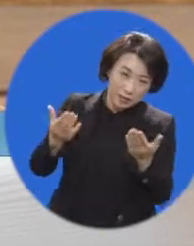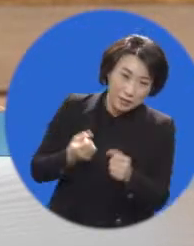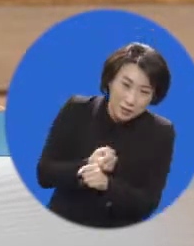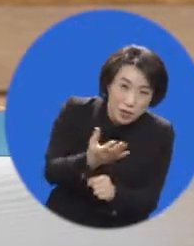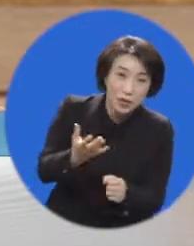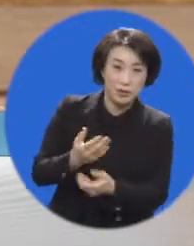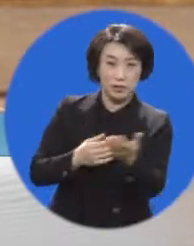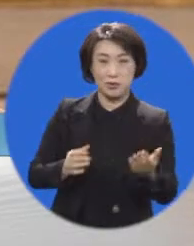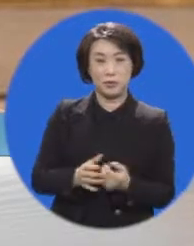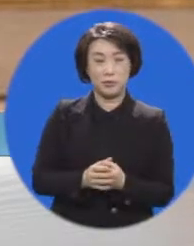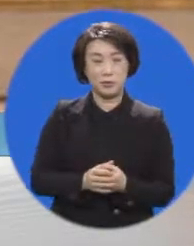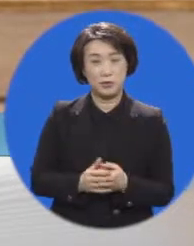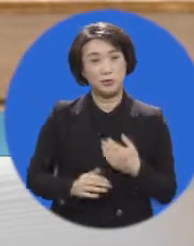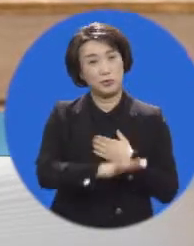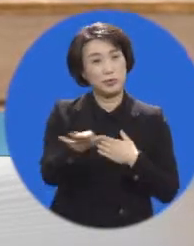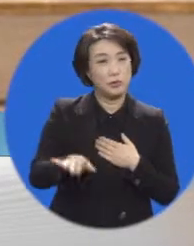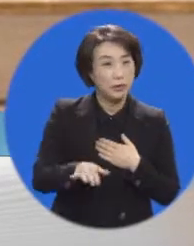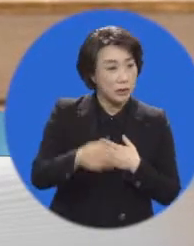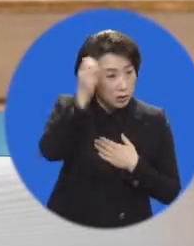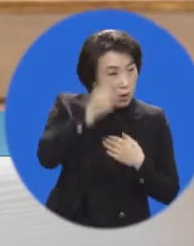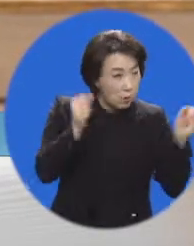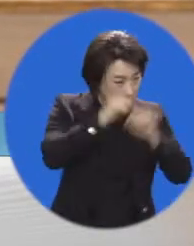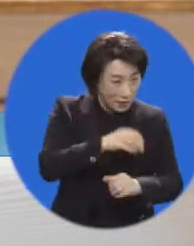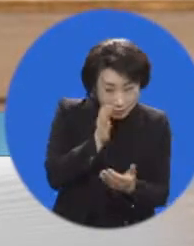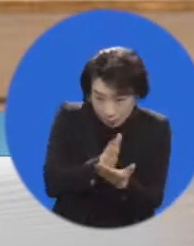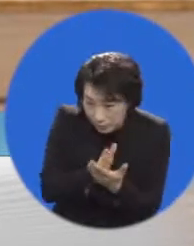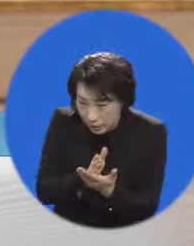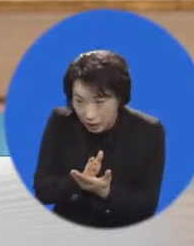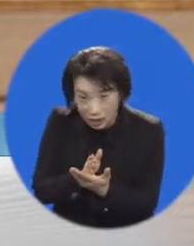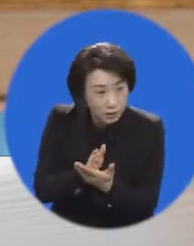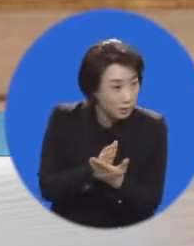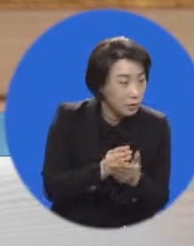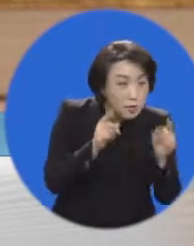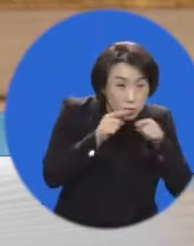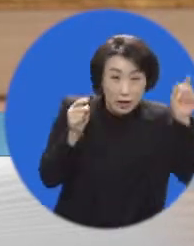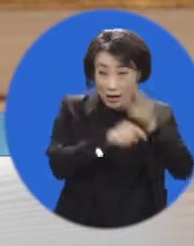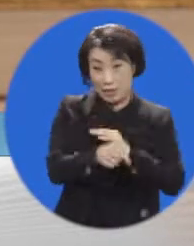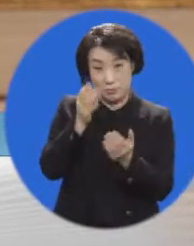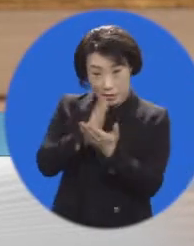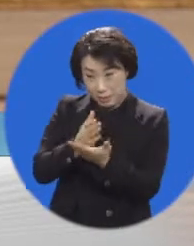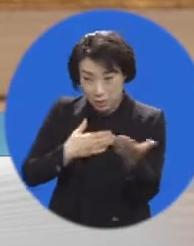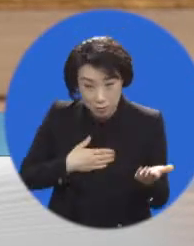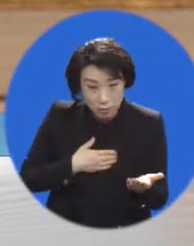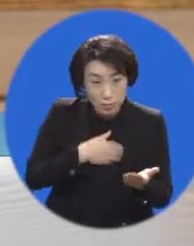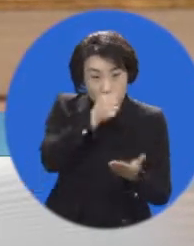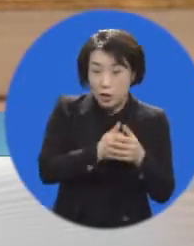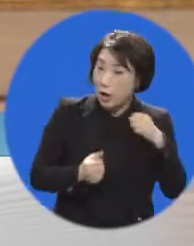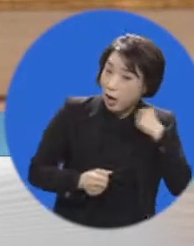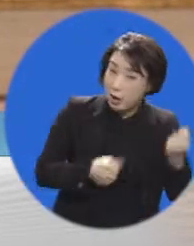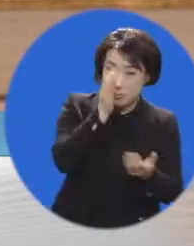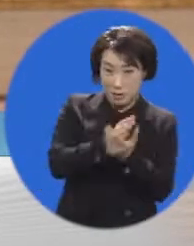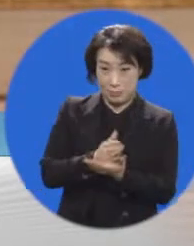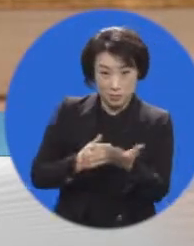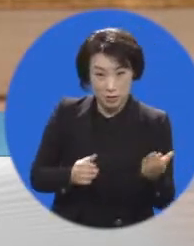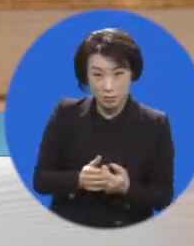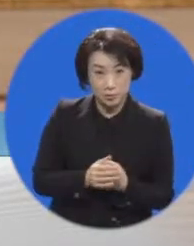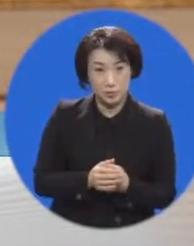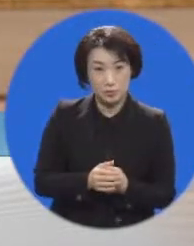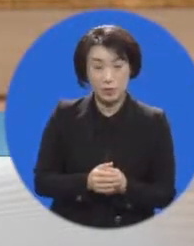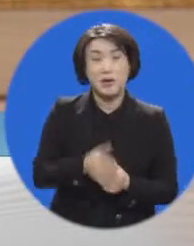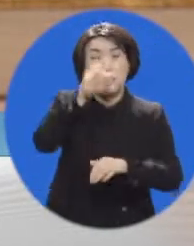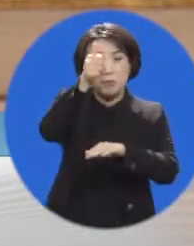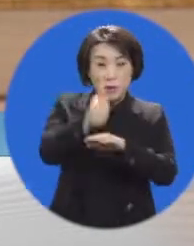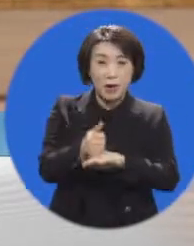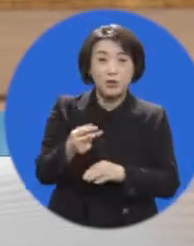전해주면서 우리는 망하지 말자, 지옥하지 말자, 죄에 매이지 말자,